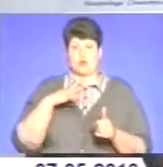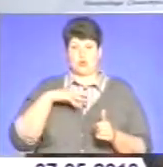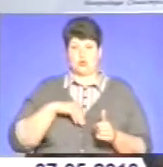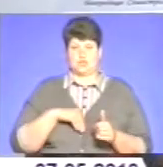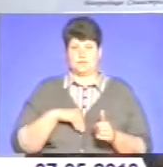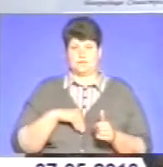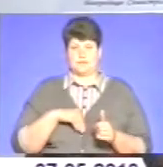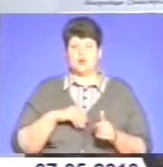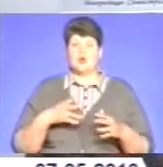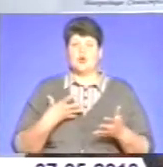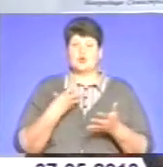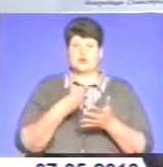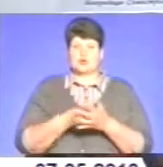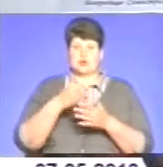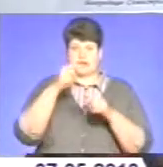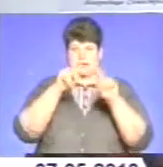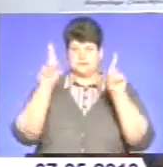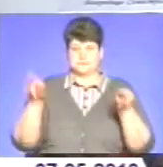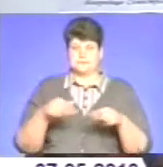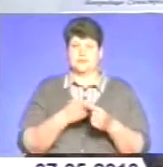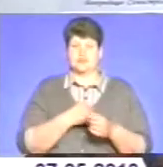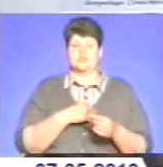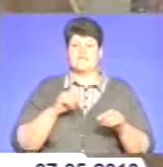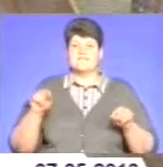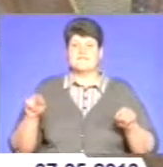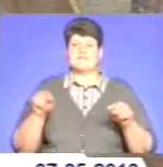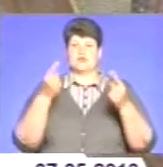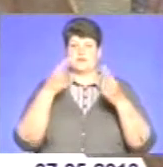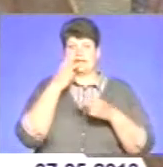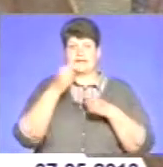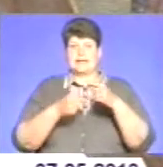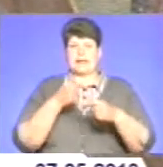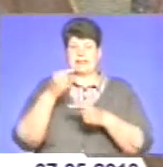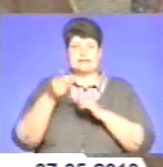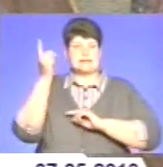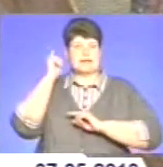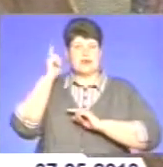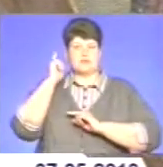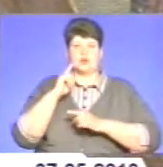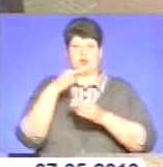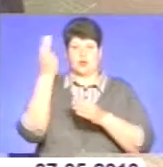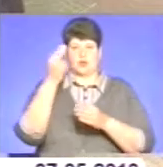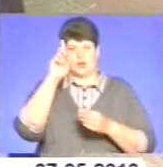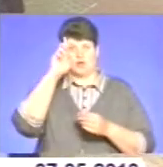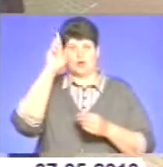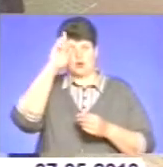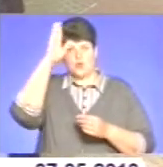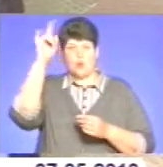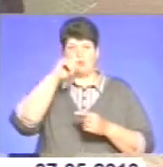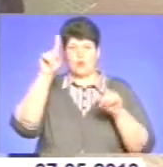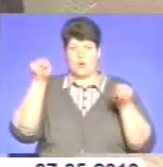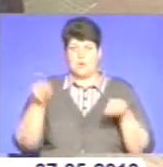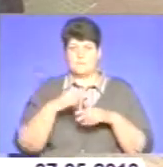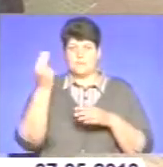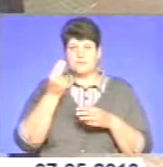своїх творіннях він намагається відроджувати традиції давнього іконопису та відтворювати стиль саме візантійських ікон. Цікавим є